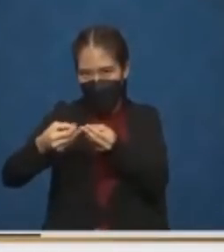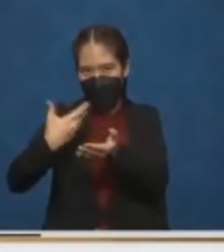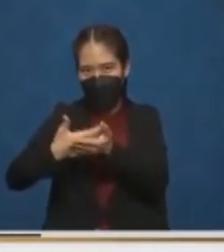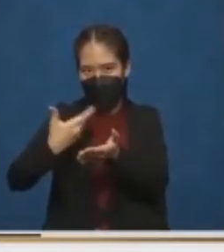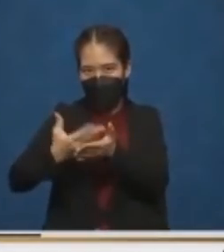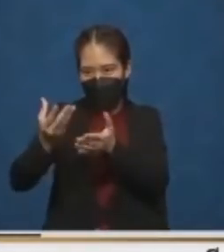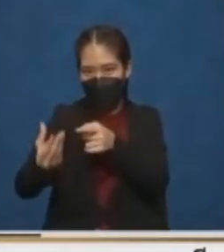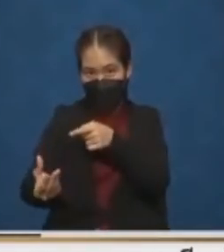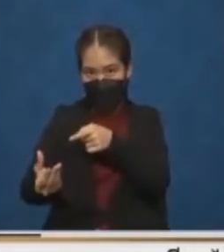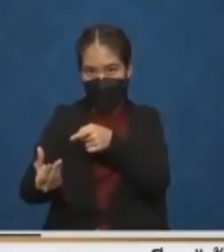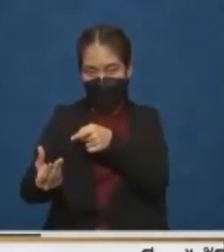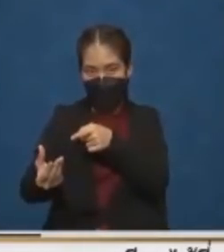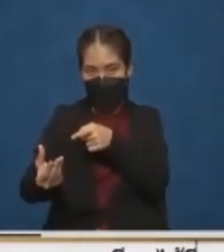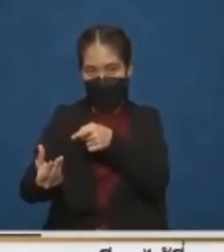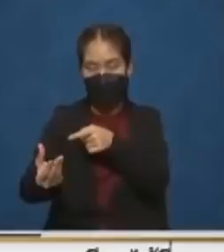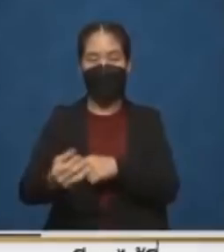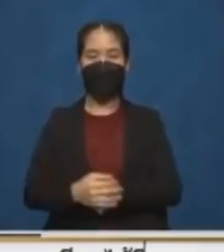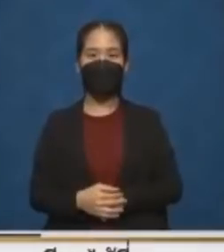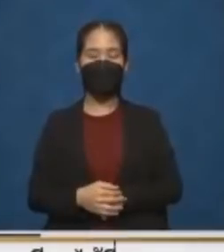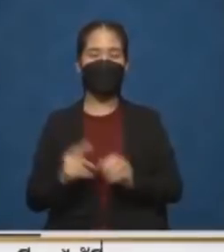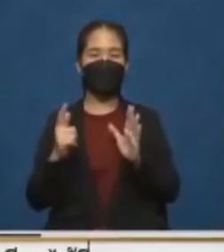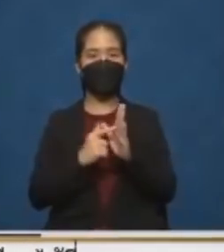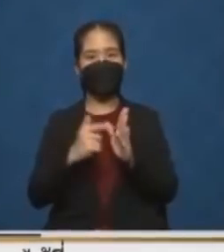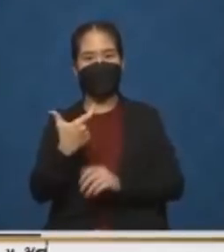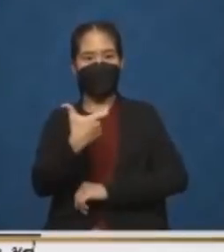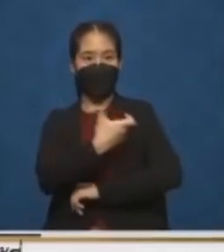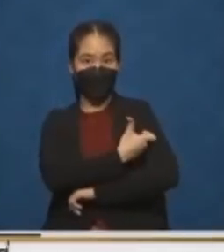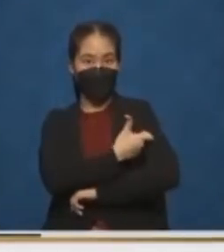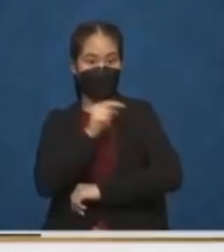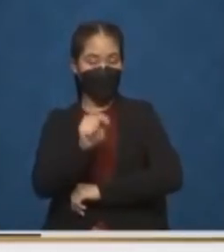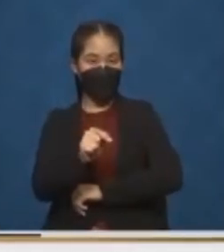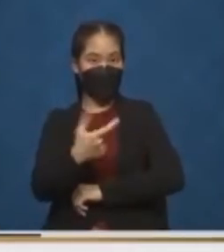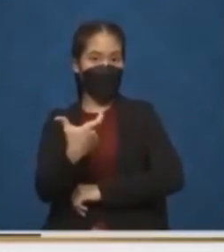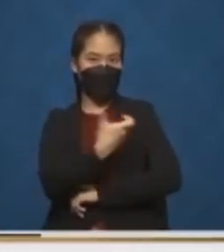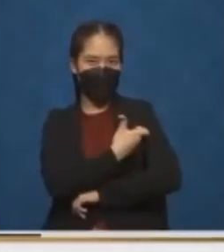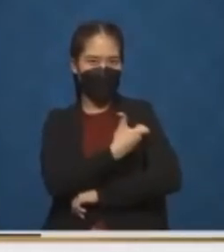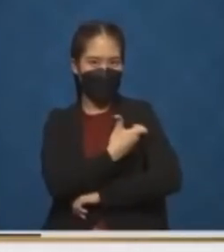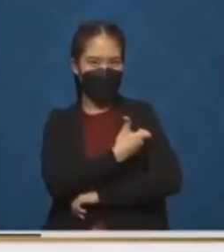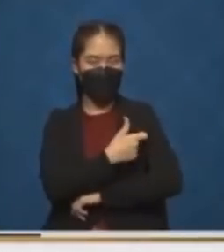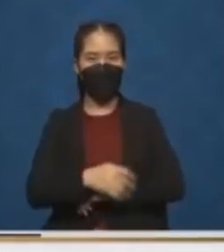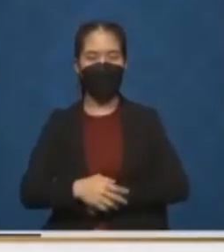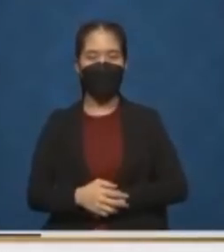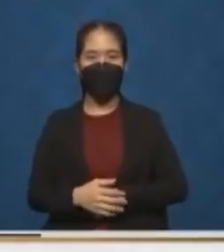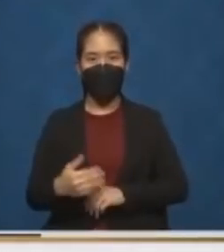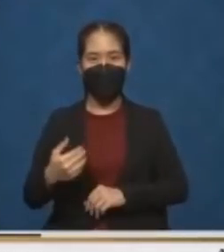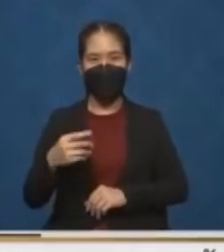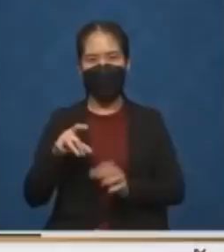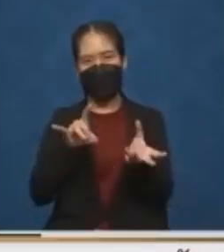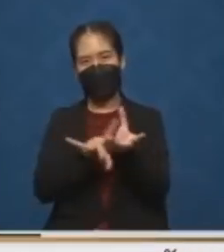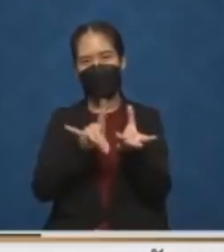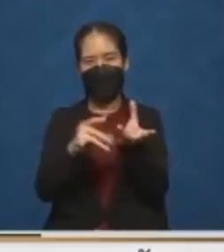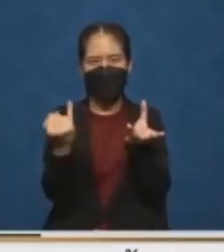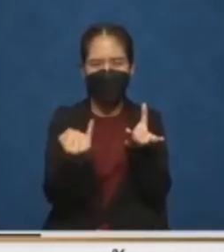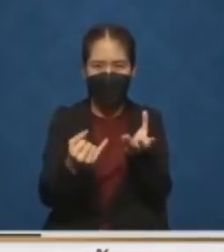ส่งผลให้วัคซีนชิโนแว็ที่มาขายให้คนไทย มาฉีดใหคนไทยนอกจากจะมีคุภาพต่ำแล้วยั